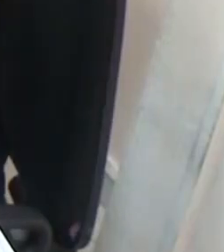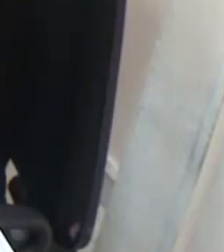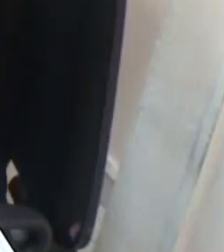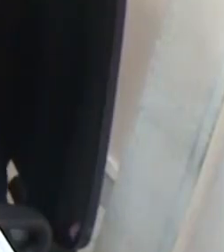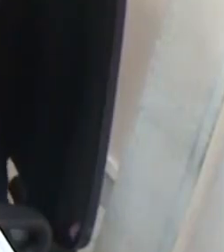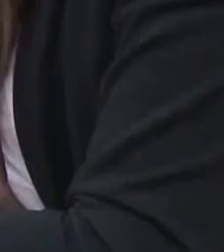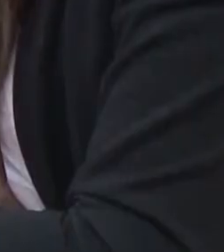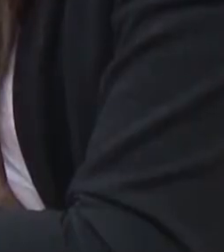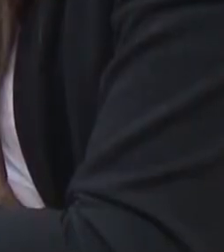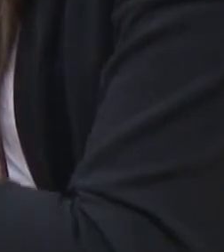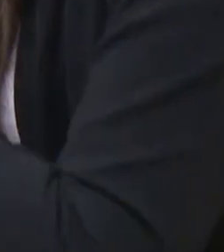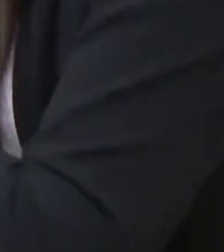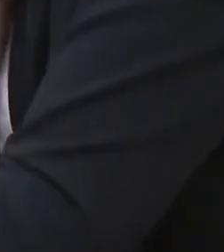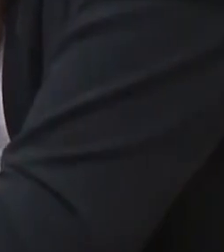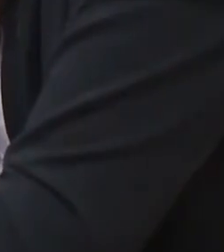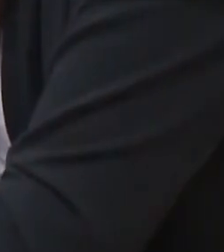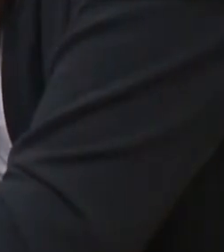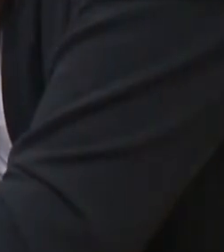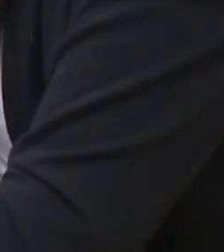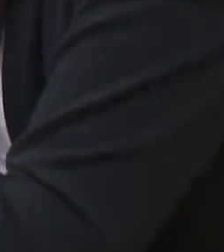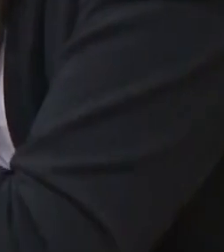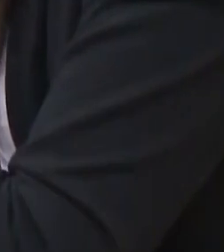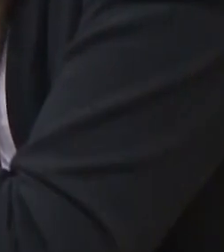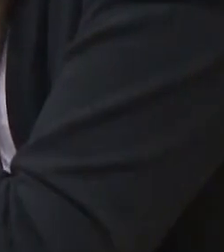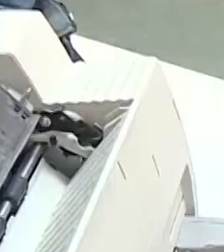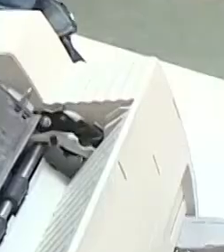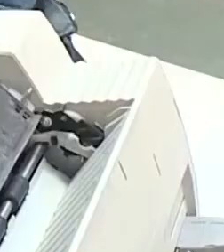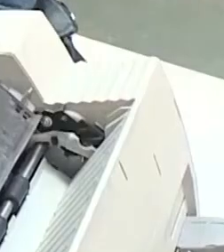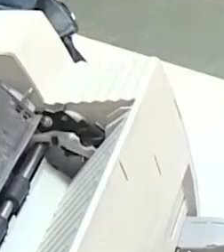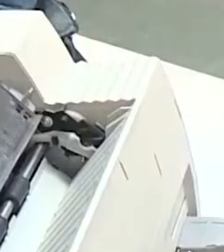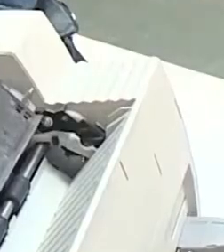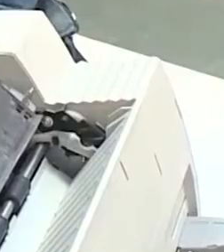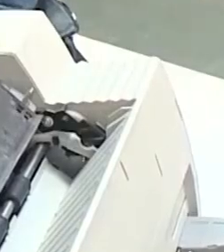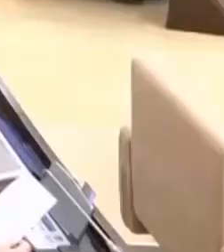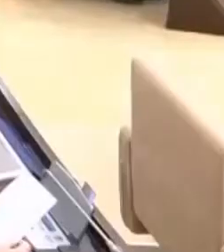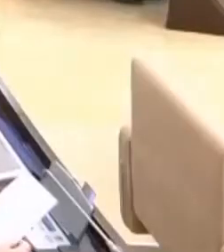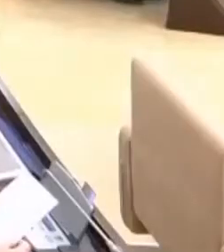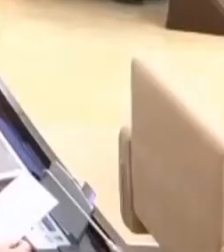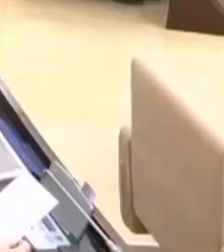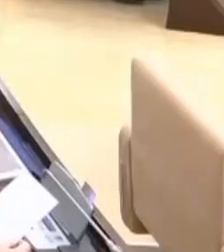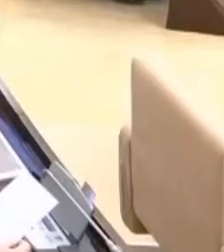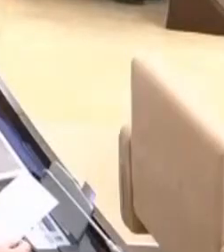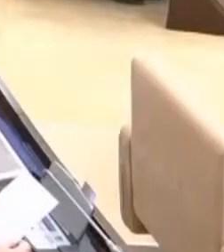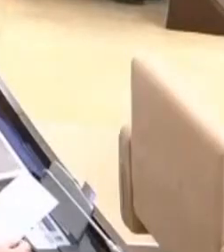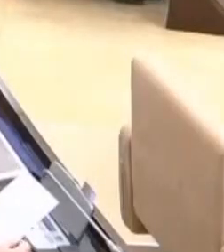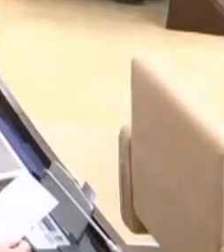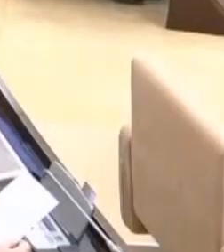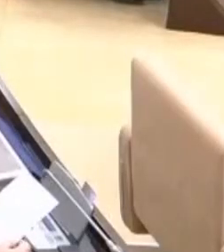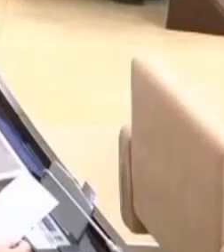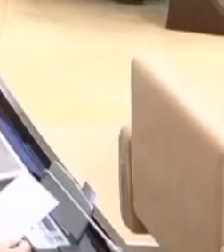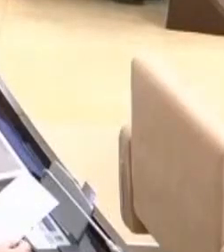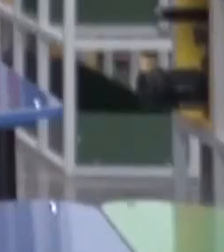Банки стран ЕАЭС получат доступ к кредитным историям казахстанцев. Какие преимущества даст закон, одобренный Сенатом, и сколько должны